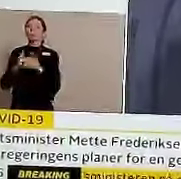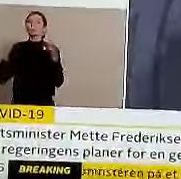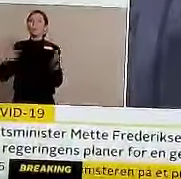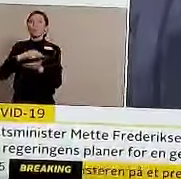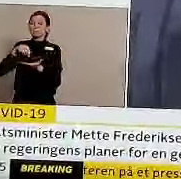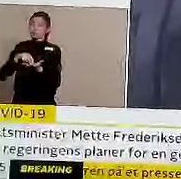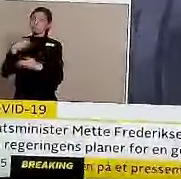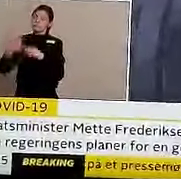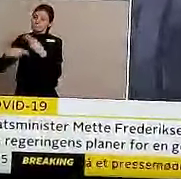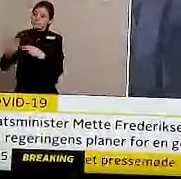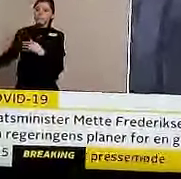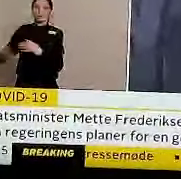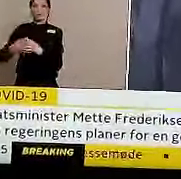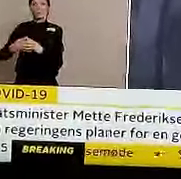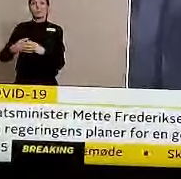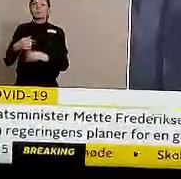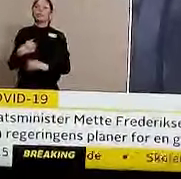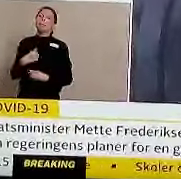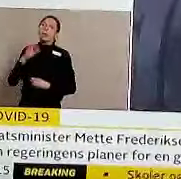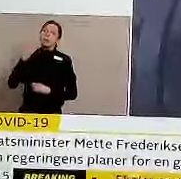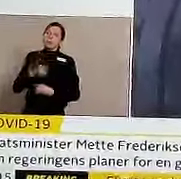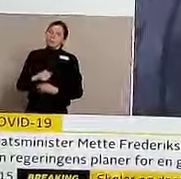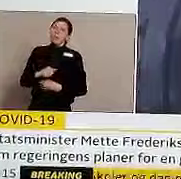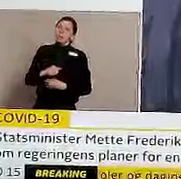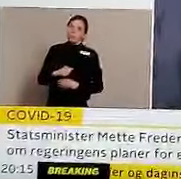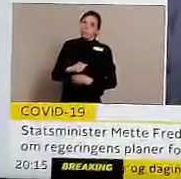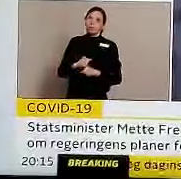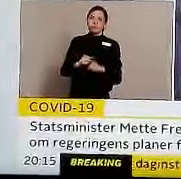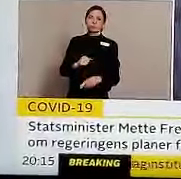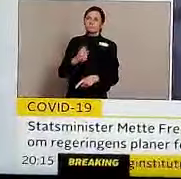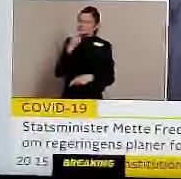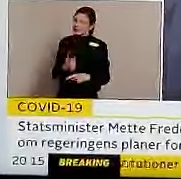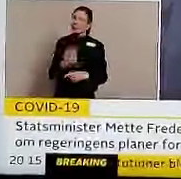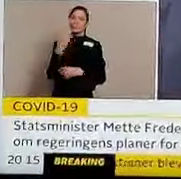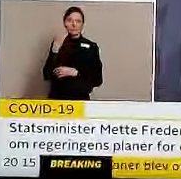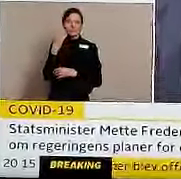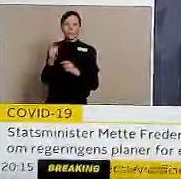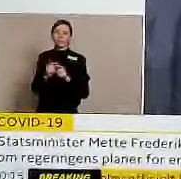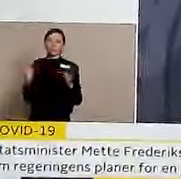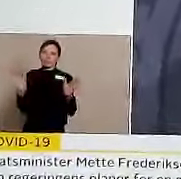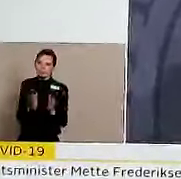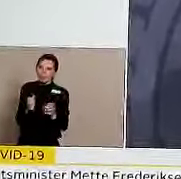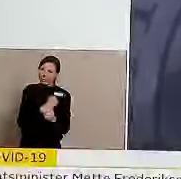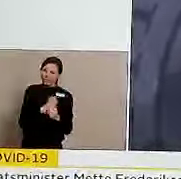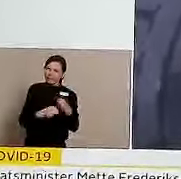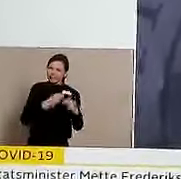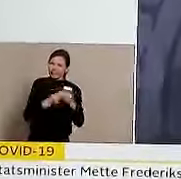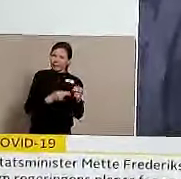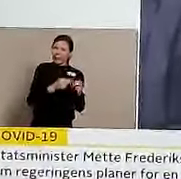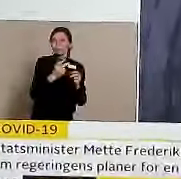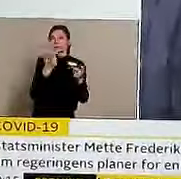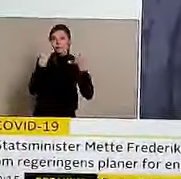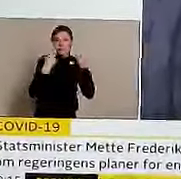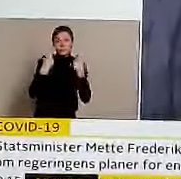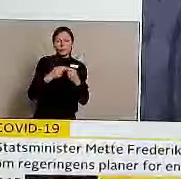حتى تجمعات في السينمات والمسارح أيضا يجب أن